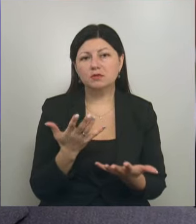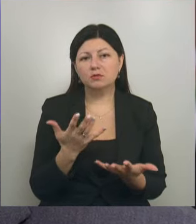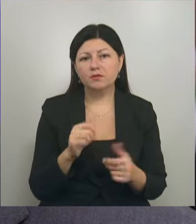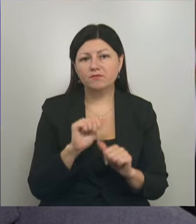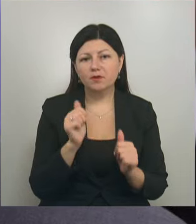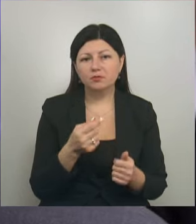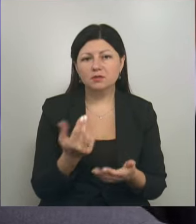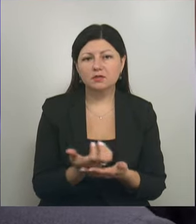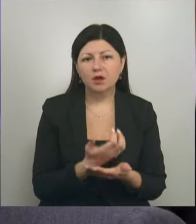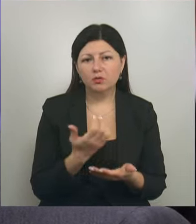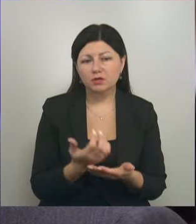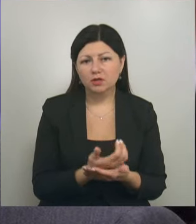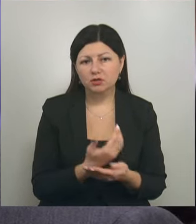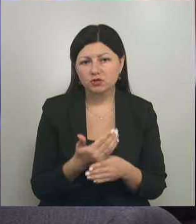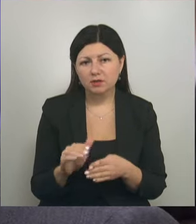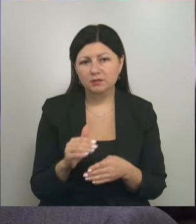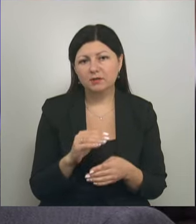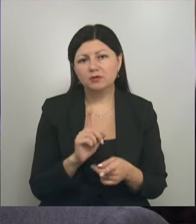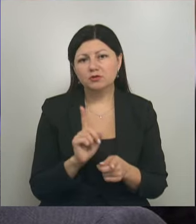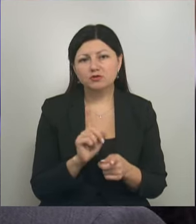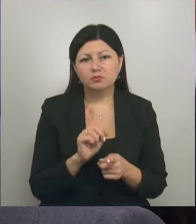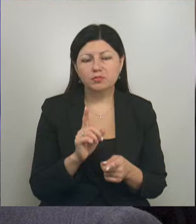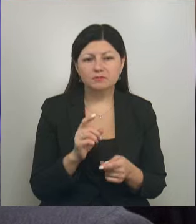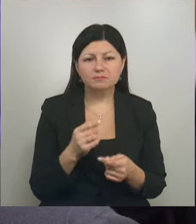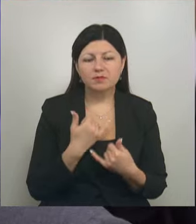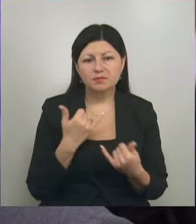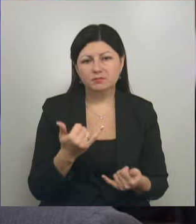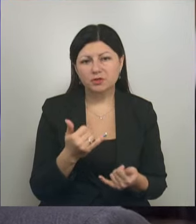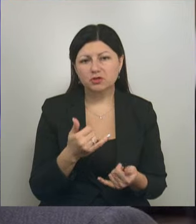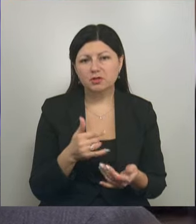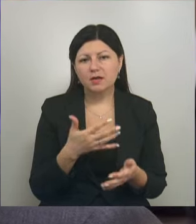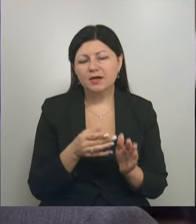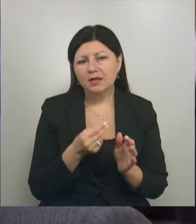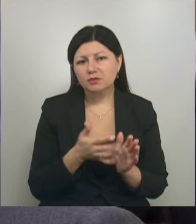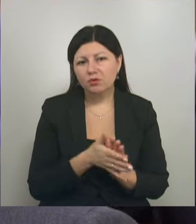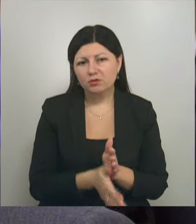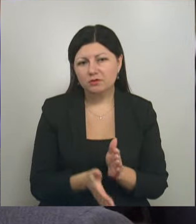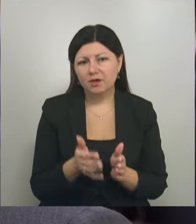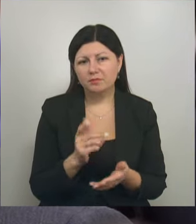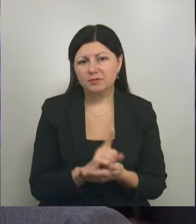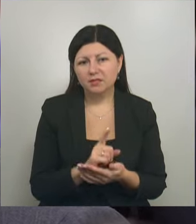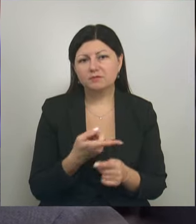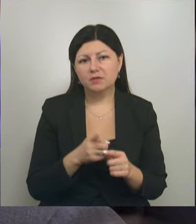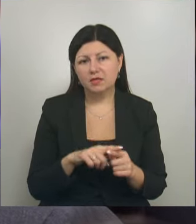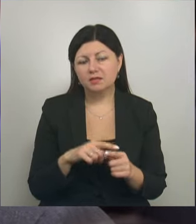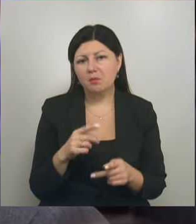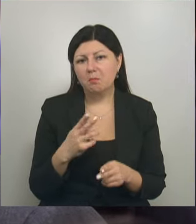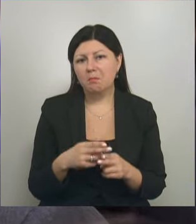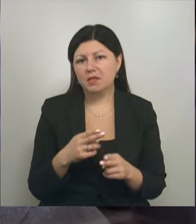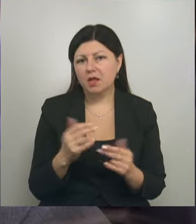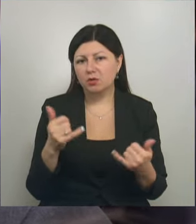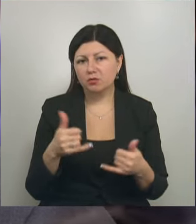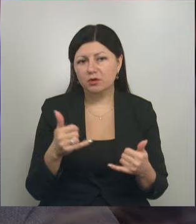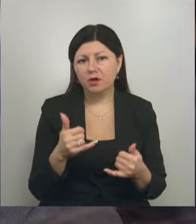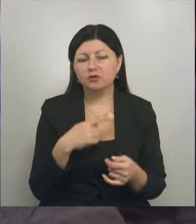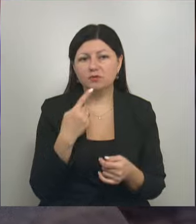формируется доходная часть, а значит обеспечивается расходные обязательства, это наша металлургия. Но вопрос, вот о чем говорит